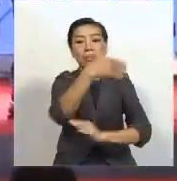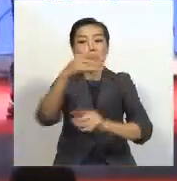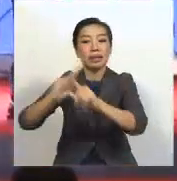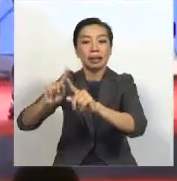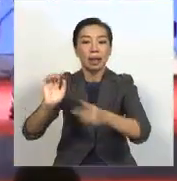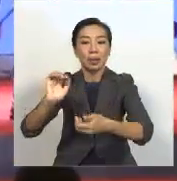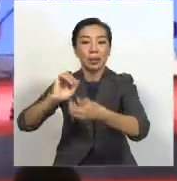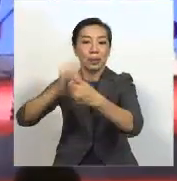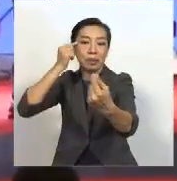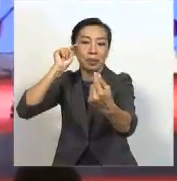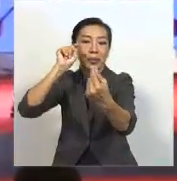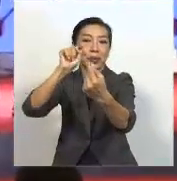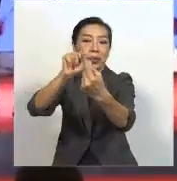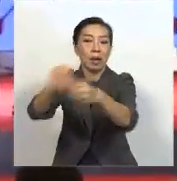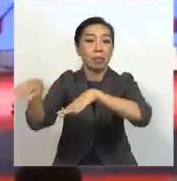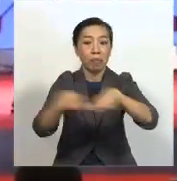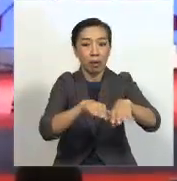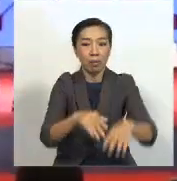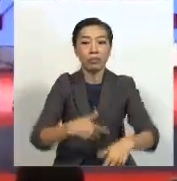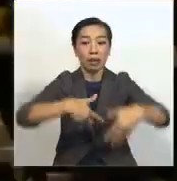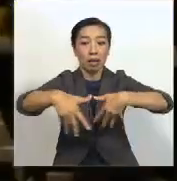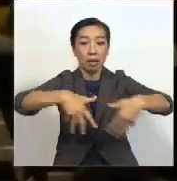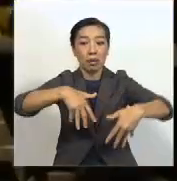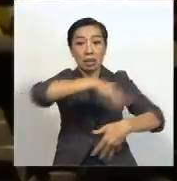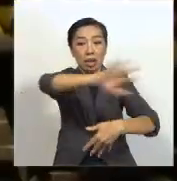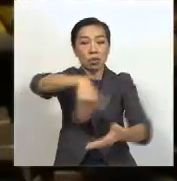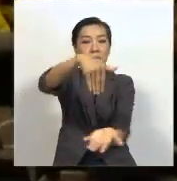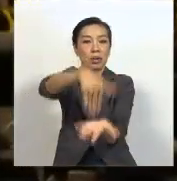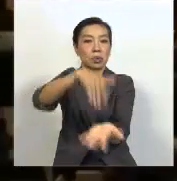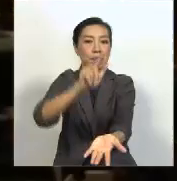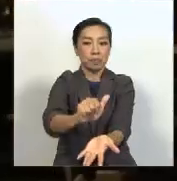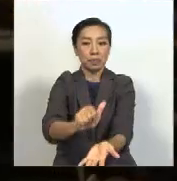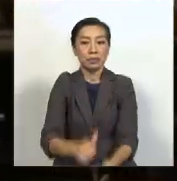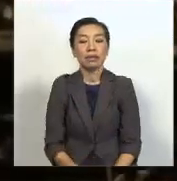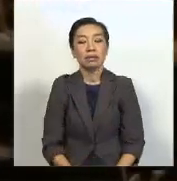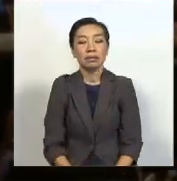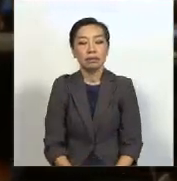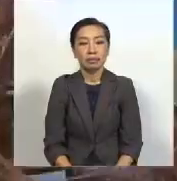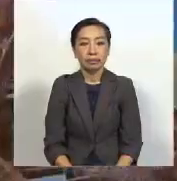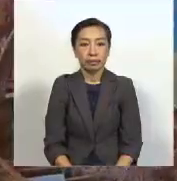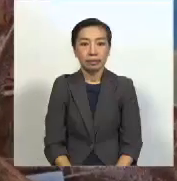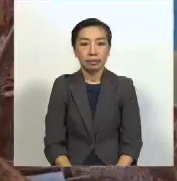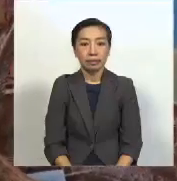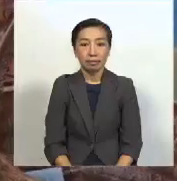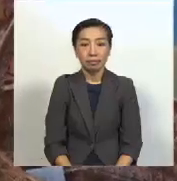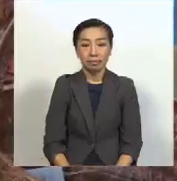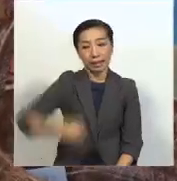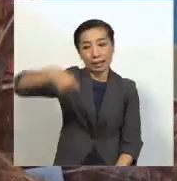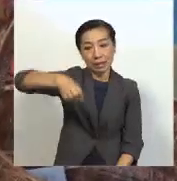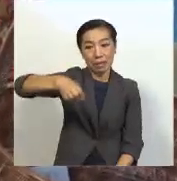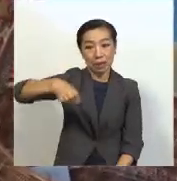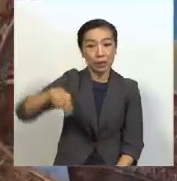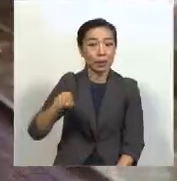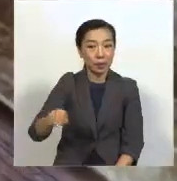อาเซียนไปข้างหน้าด้วยกันโดยมีประชาชนเป็นศูนย์กลางจึงถือได้ว่ากระเป๋าลิพาวชุดพวงมาลั